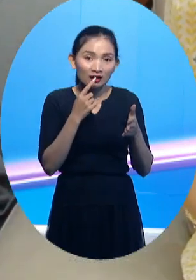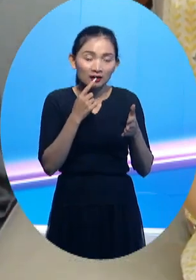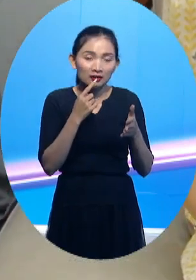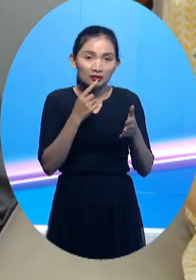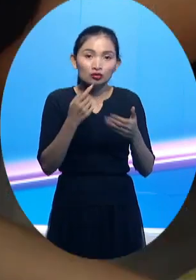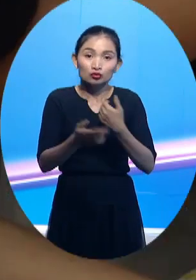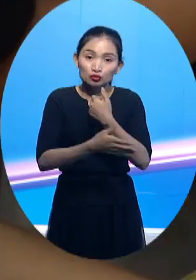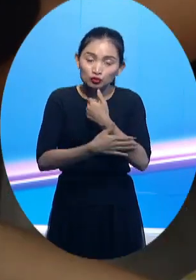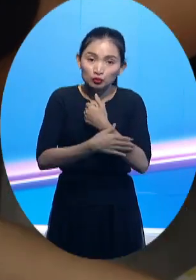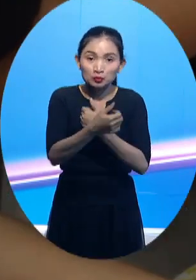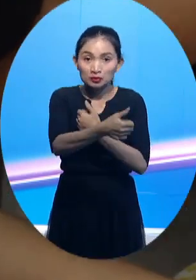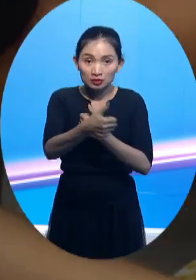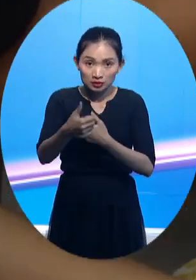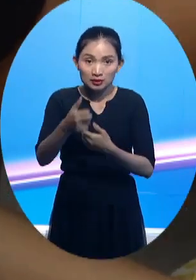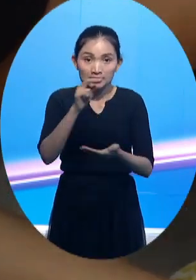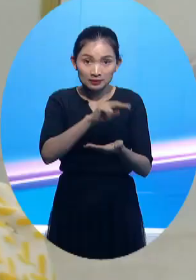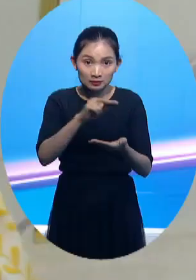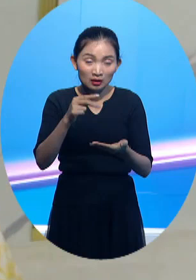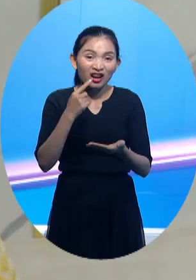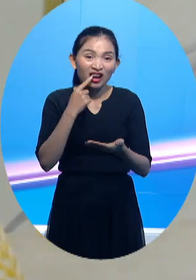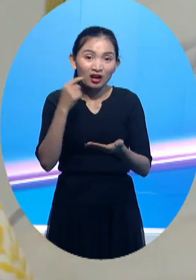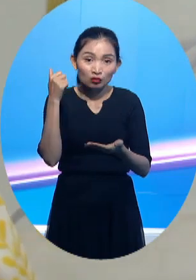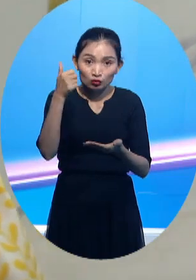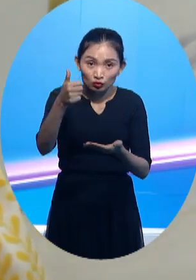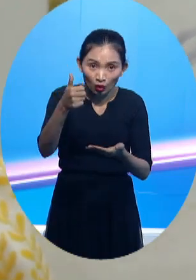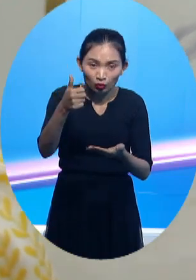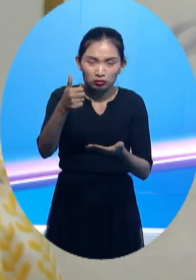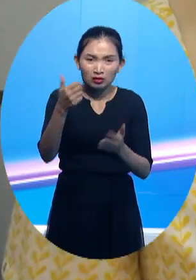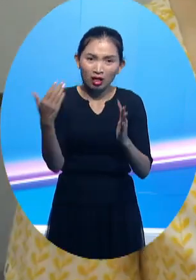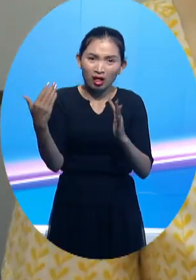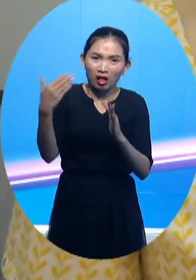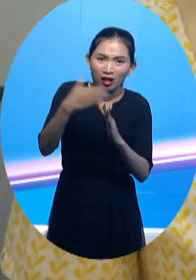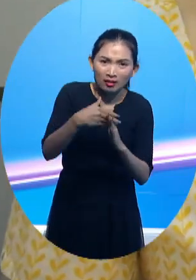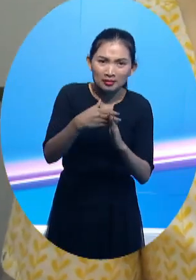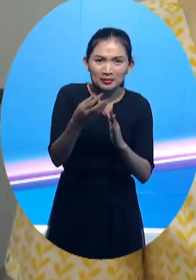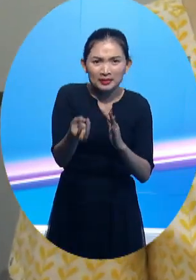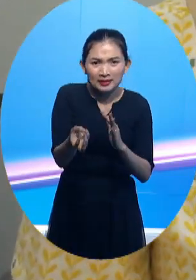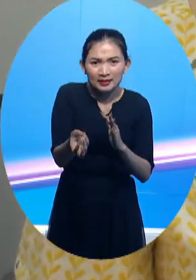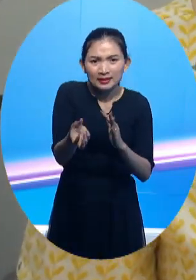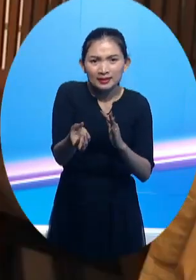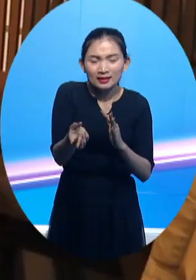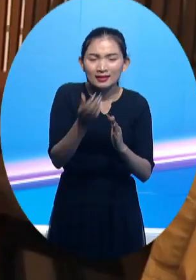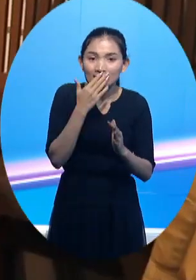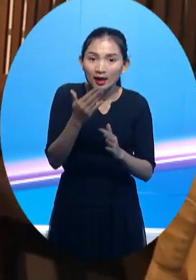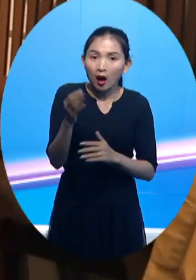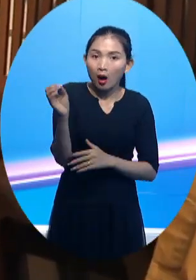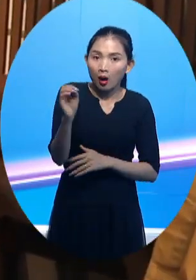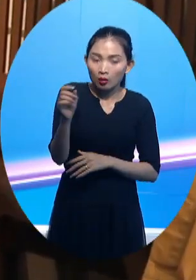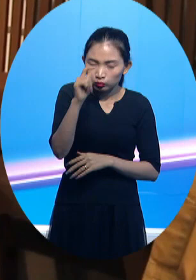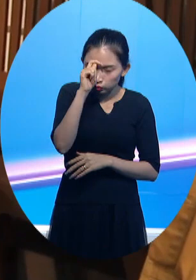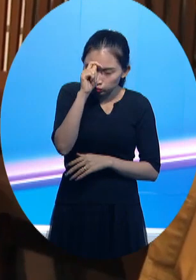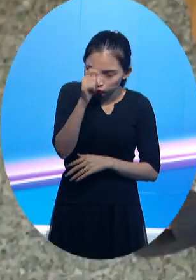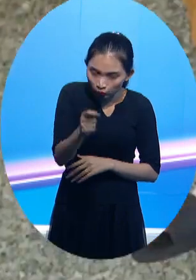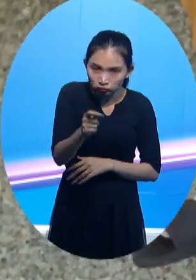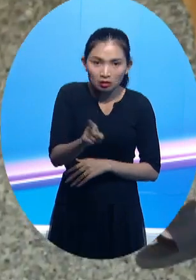hoạt động là đem đến những giải pháp điều trị tối ưu với can thiệp thủ thuật tối thiểu nhẹ nhàng chính xác không đau tôn trọng sinh học các